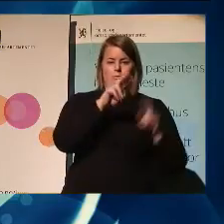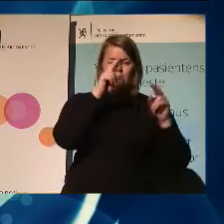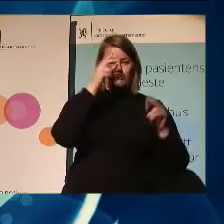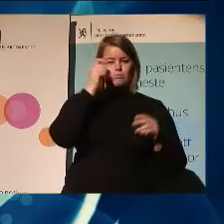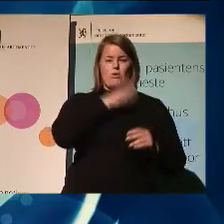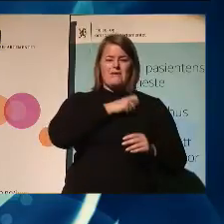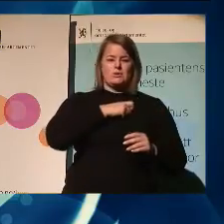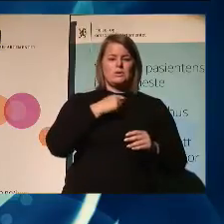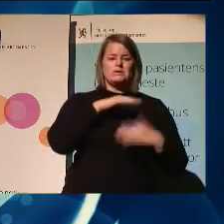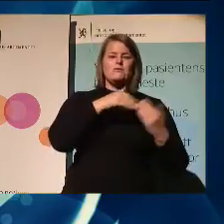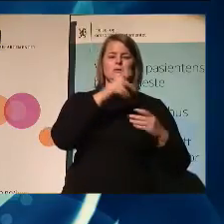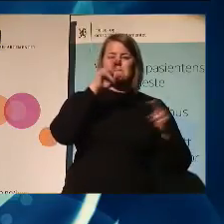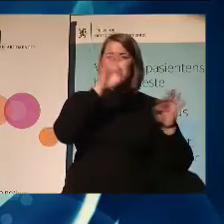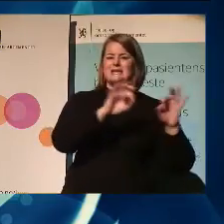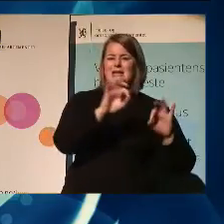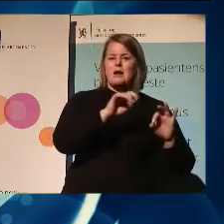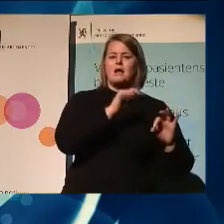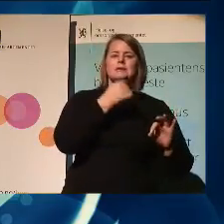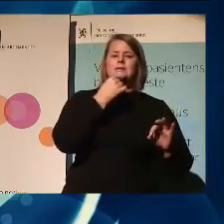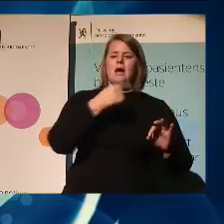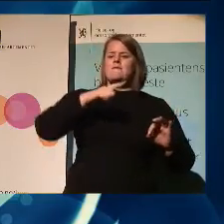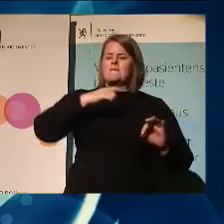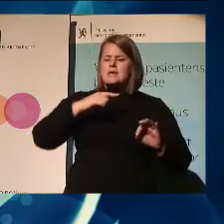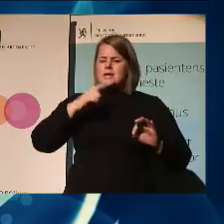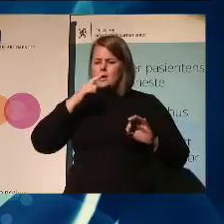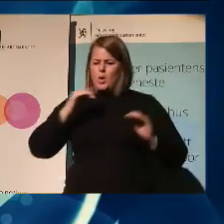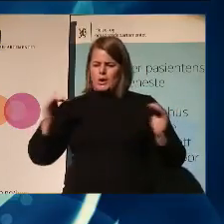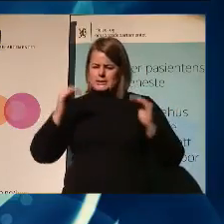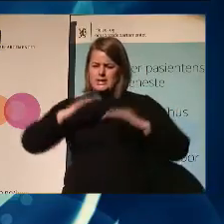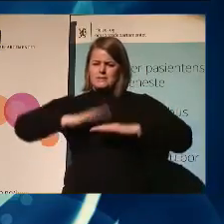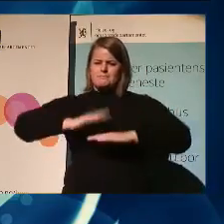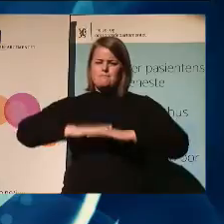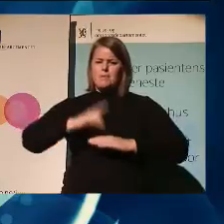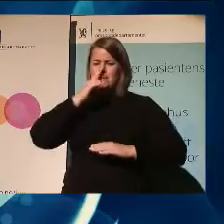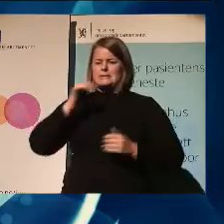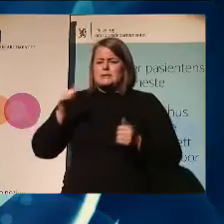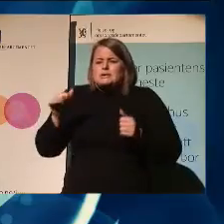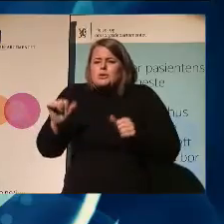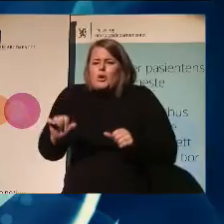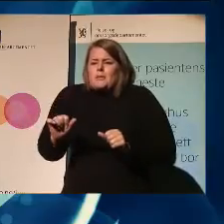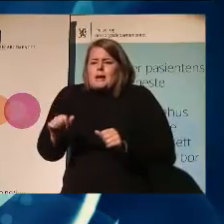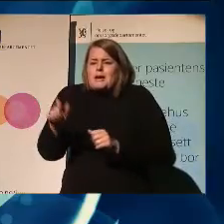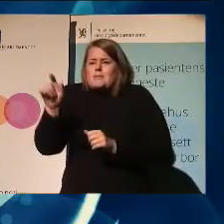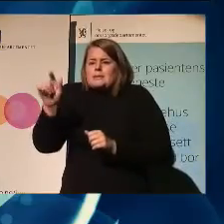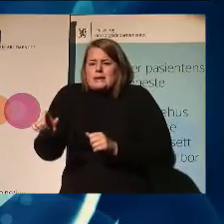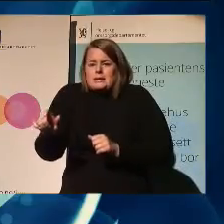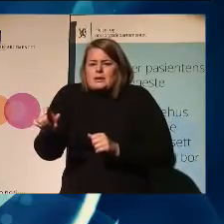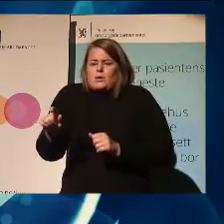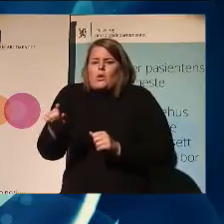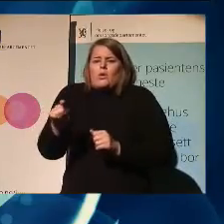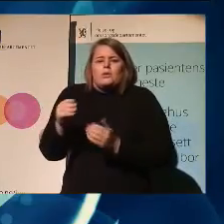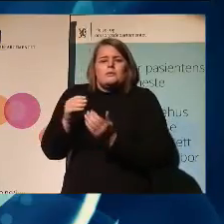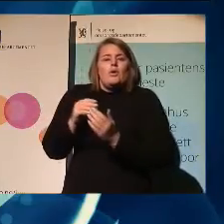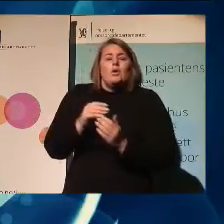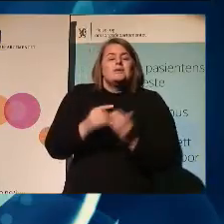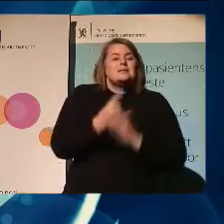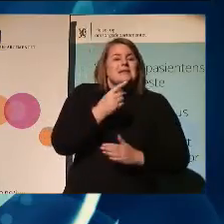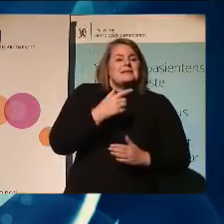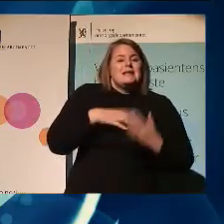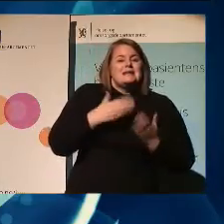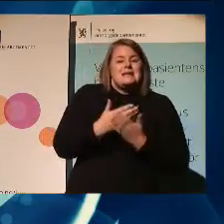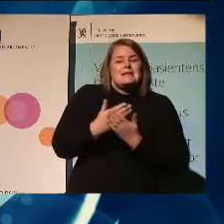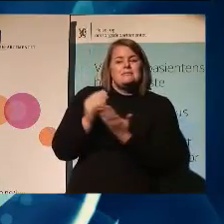har organisert oss for de skrøpeligste pasientene, sånn som i spesialisthelsetjenesten etter en diagnose. Men det altså sånn at pasienter som